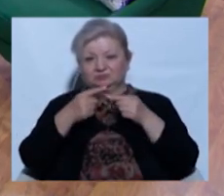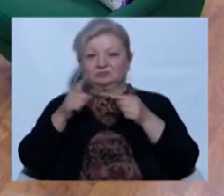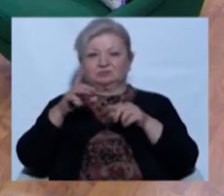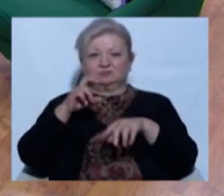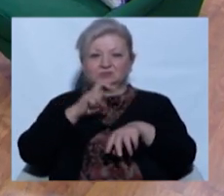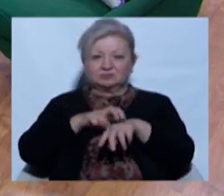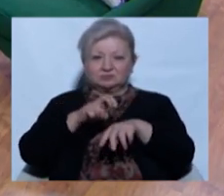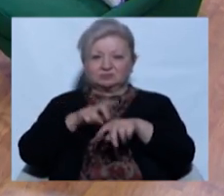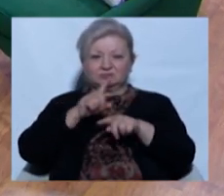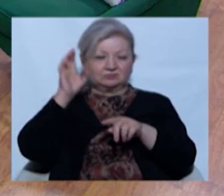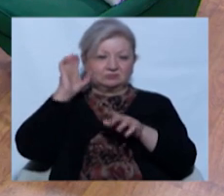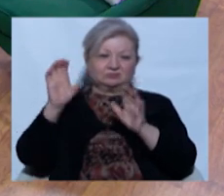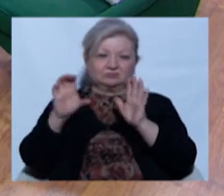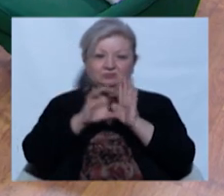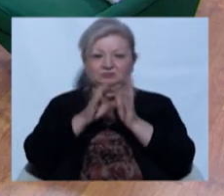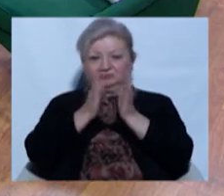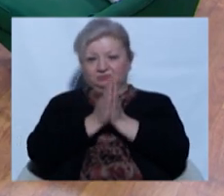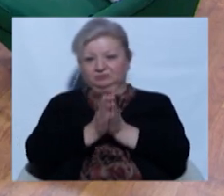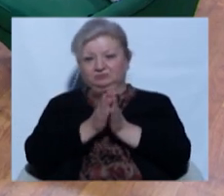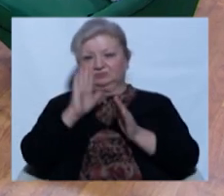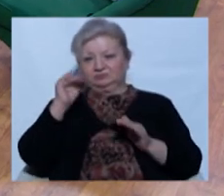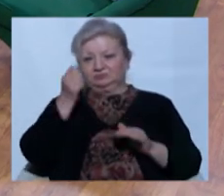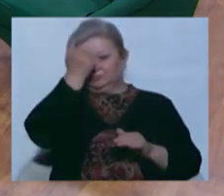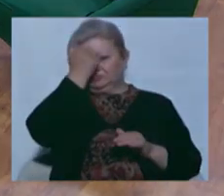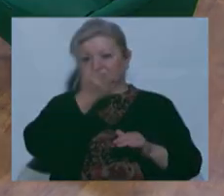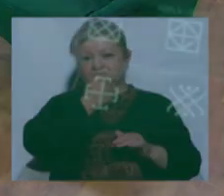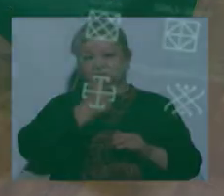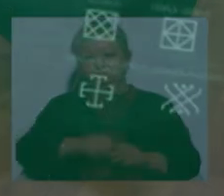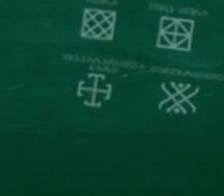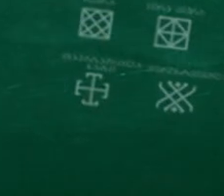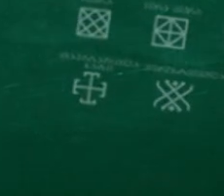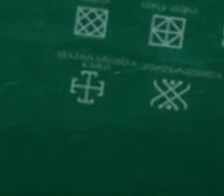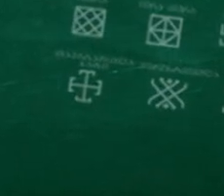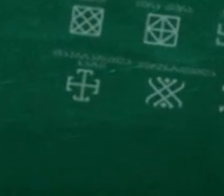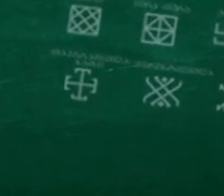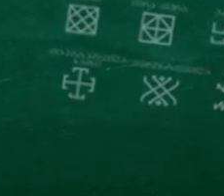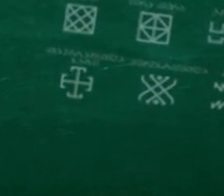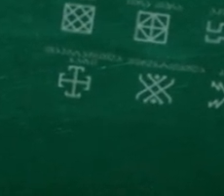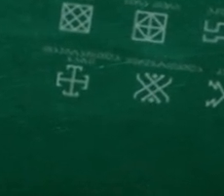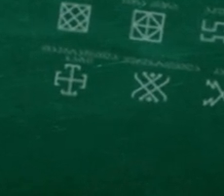ექიმების და ჩვენი სპეციალისტების რჩევები. ნახვამდის მადლობა.